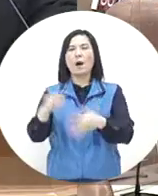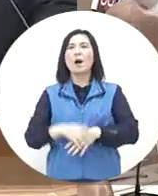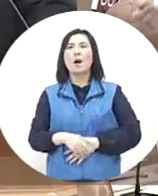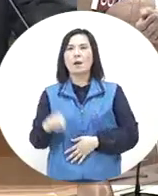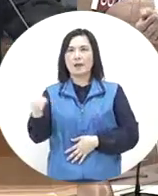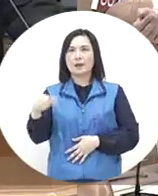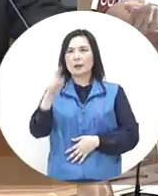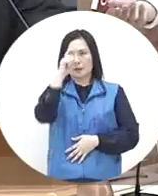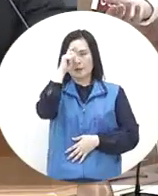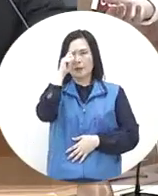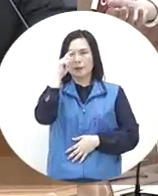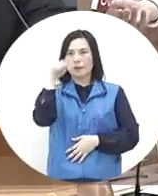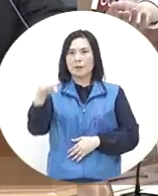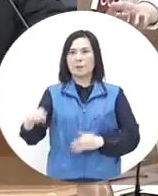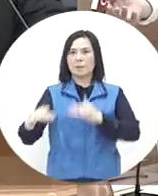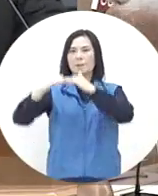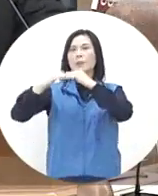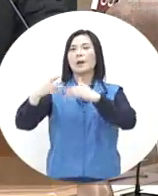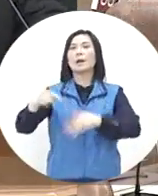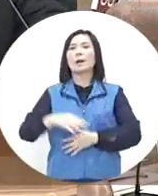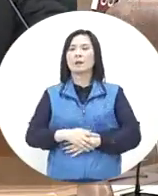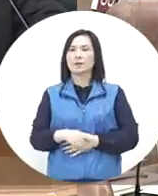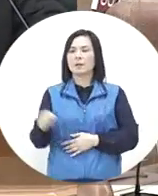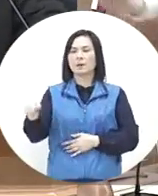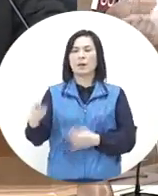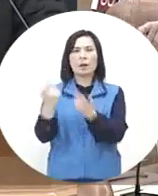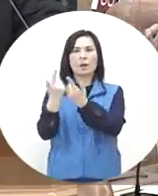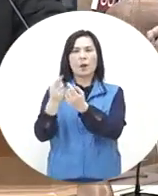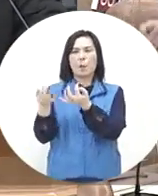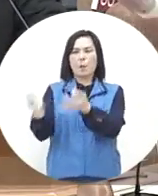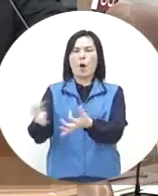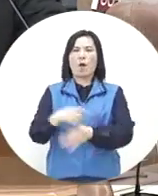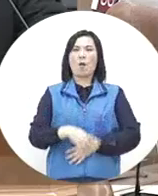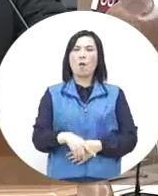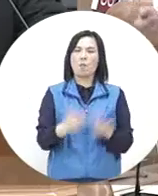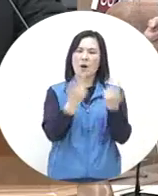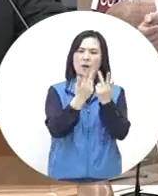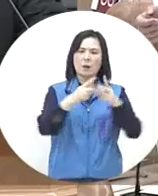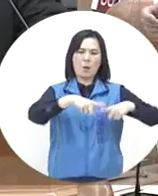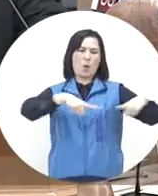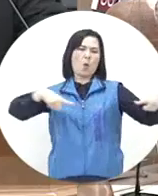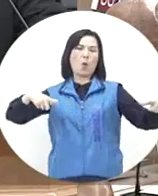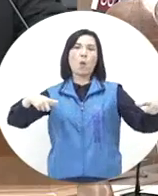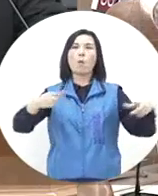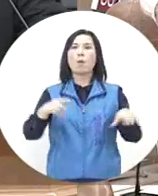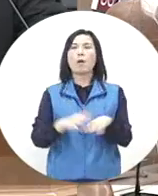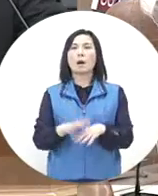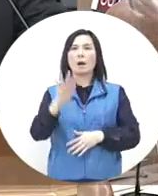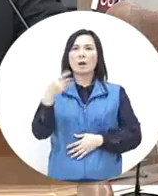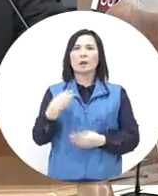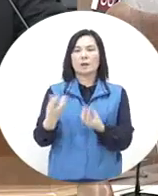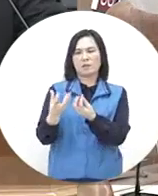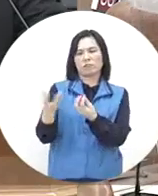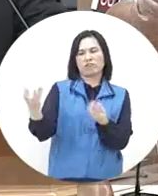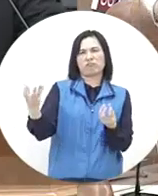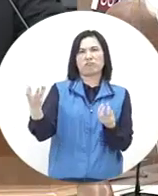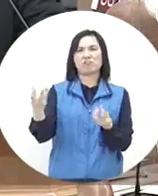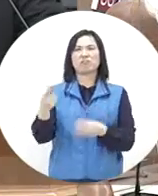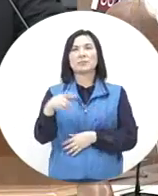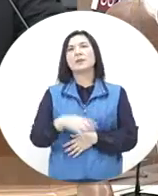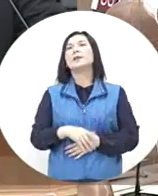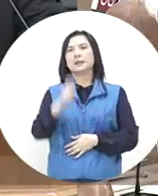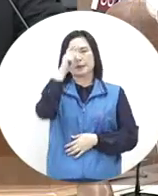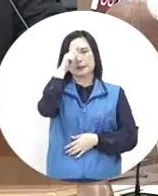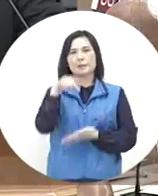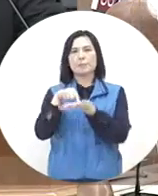一个比较平衡的部分，台北市要紧，要让新北市服务员那么大，那相对的这个一些相关的分配，确实我们希望能够争取更多